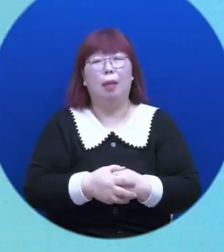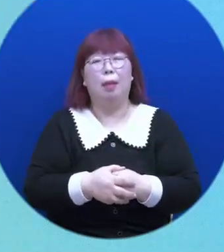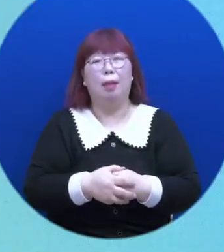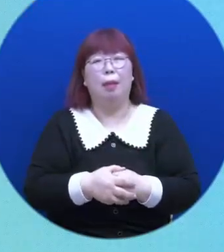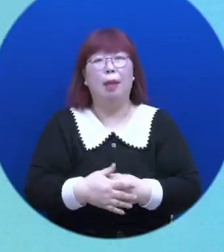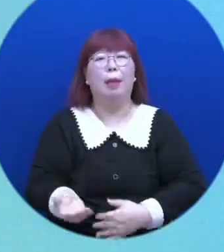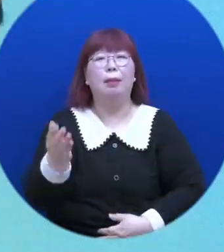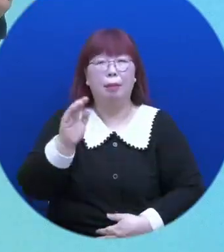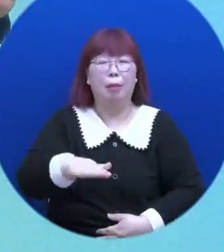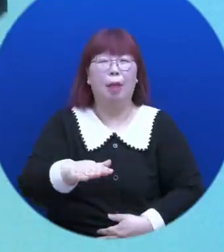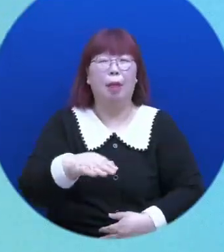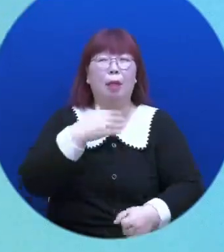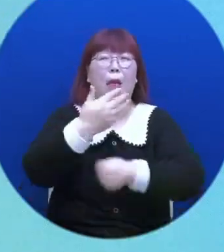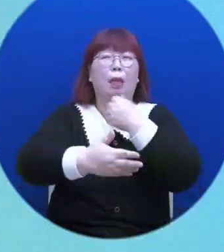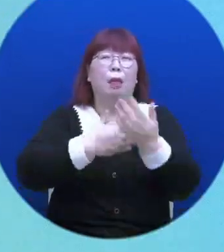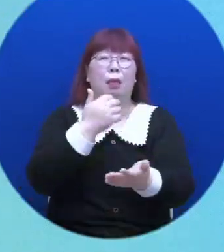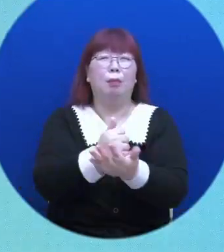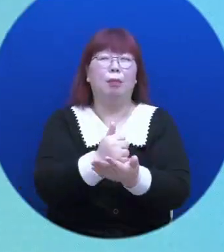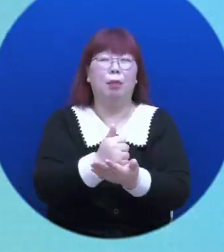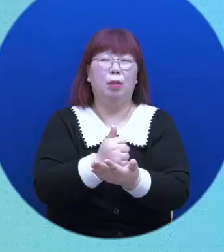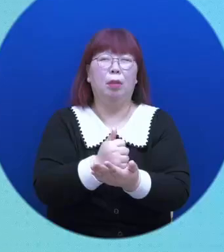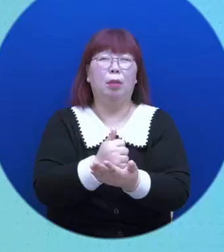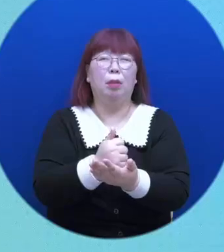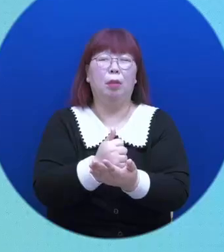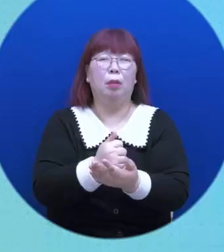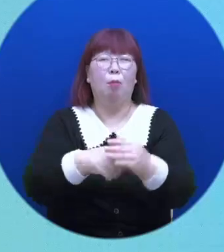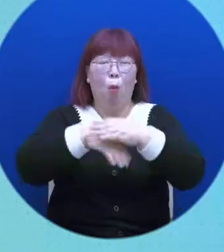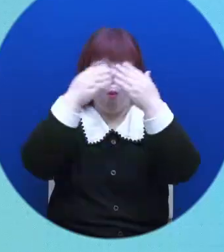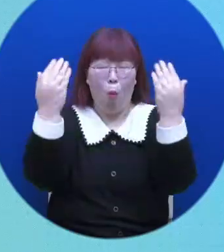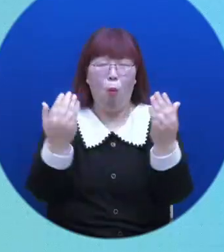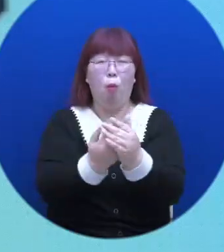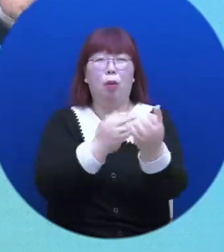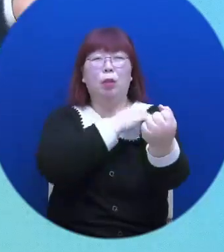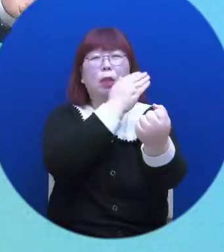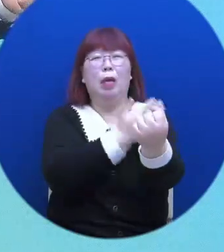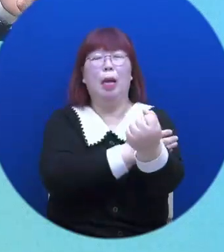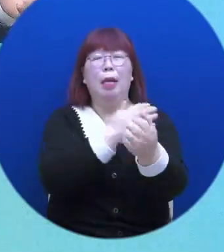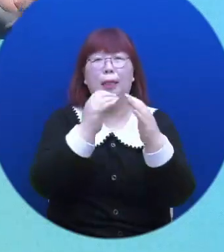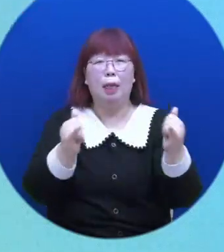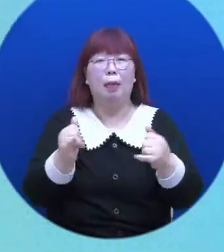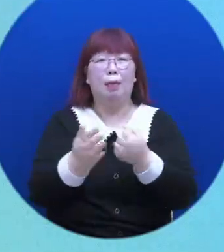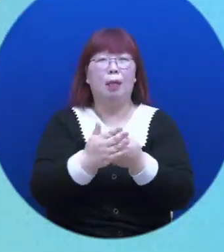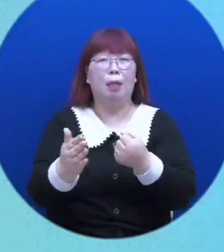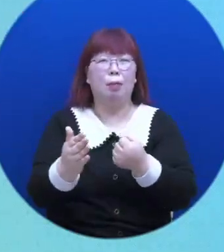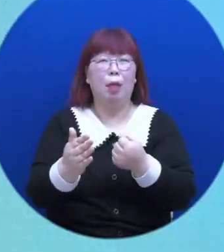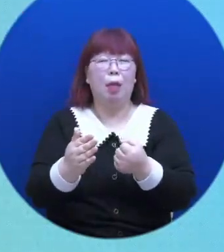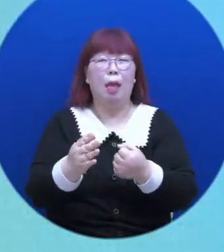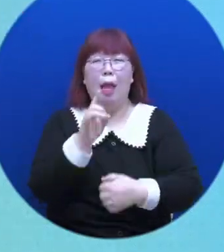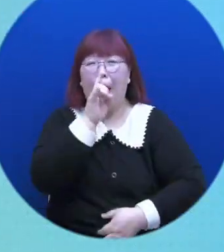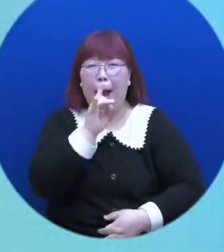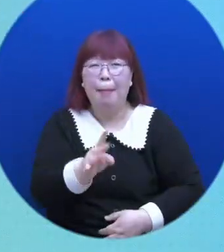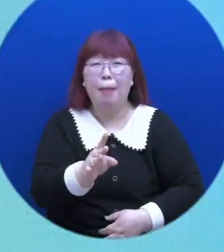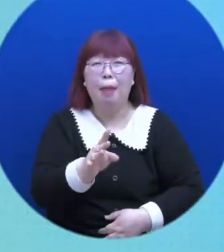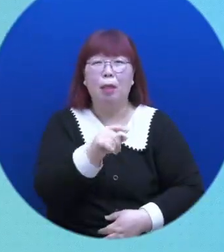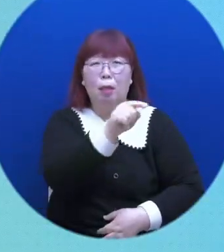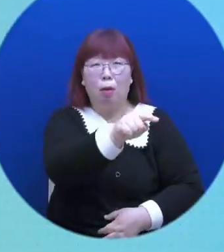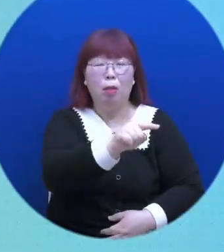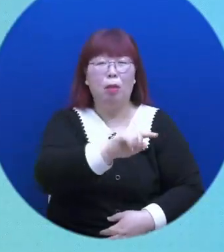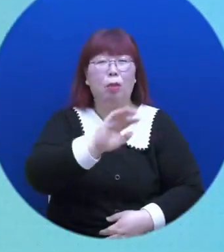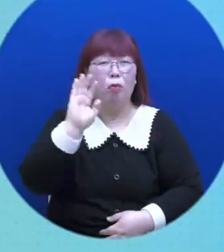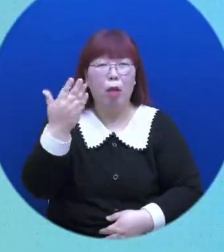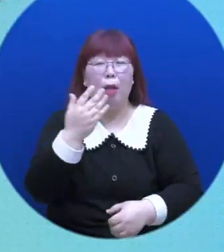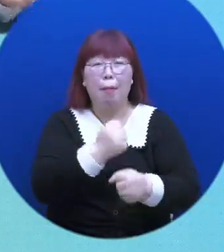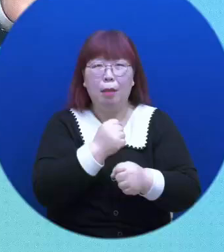하지만 하나님은 어떤 분? 전능하신 분이다. 하나님은 어떤 분? 안 되는 것 되게 하는